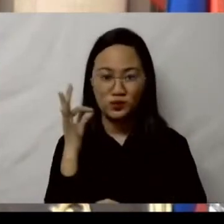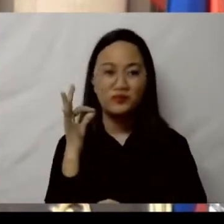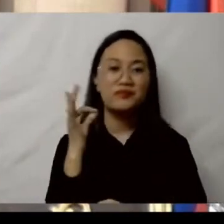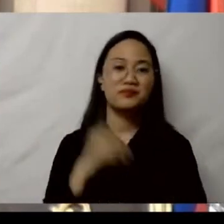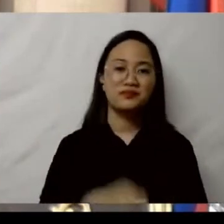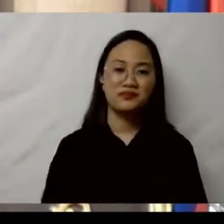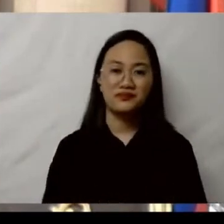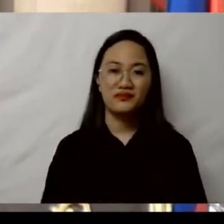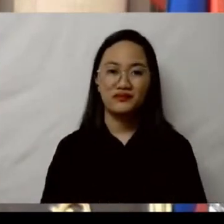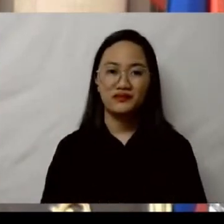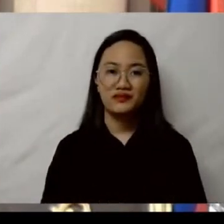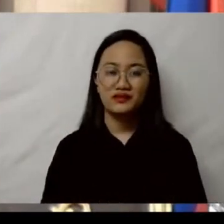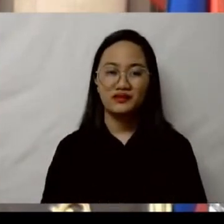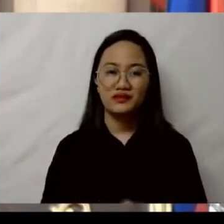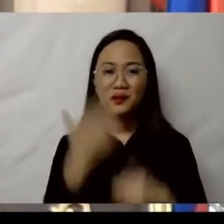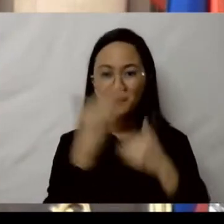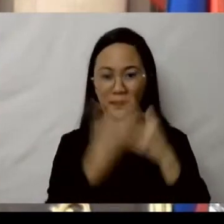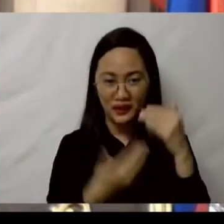ni Jesus.